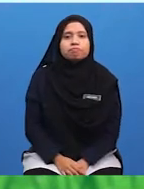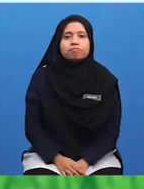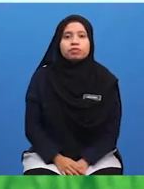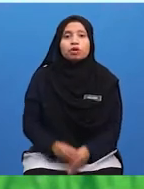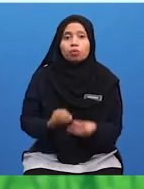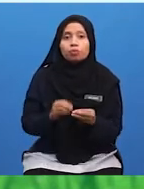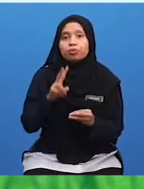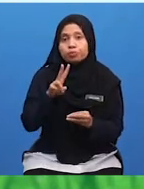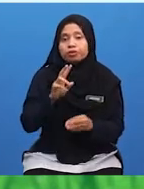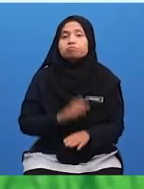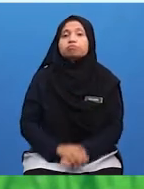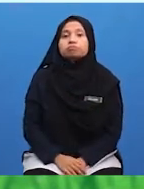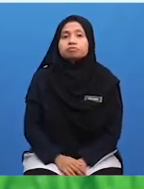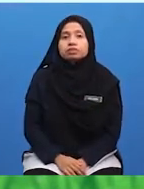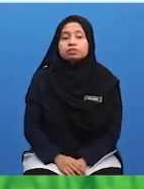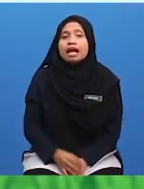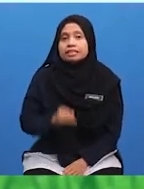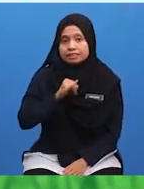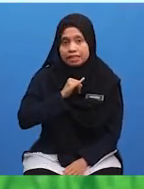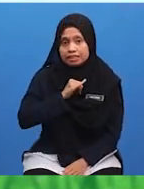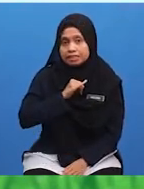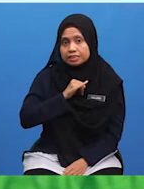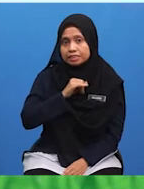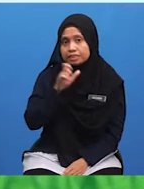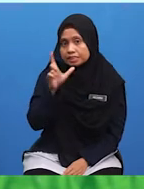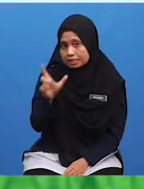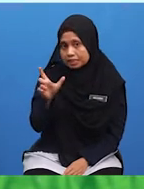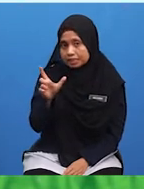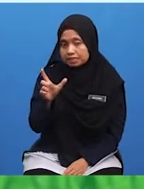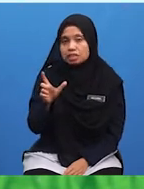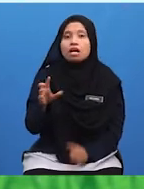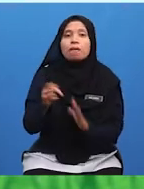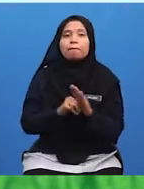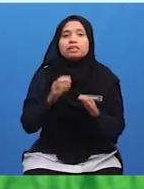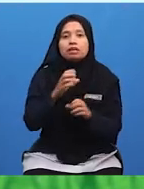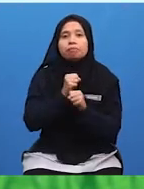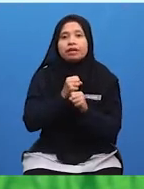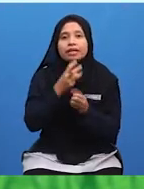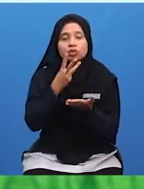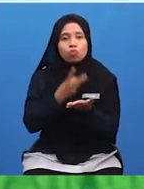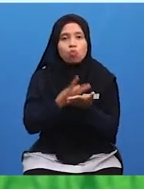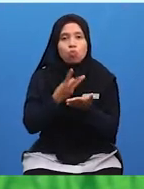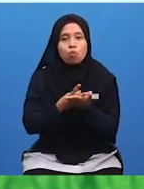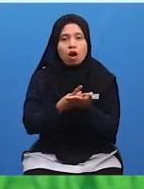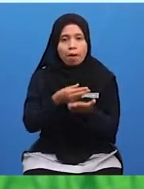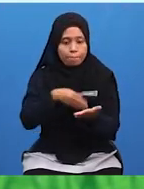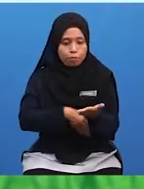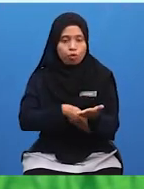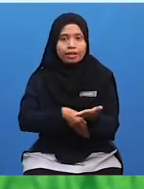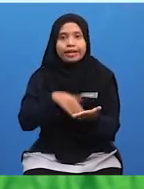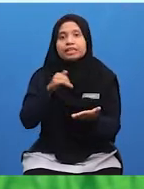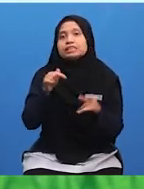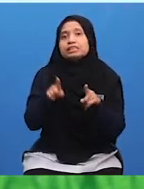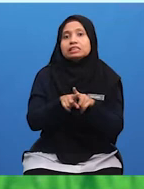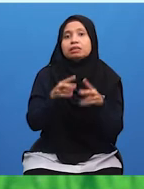Soalan 2. Saya, garis, mendapat wang saku yang